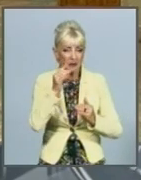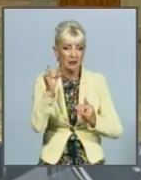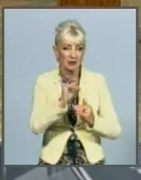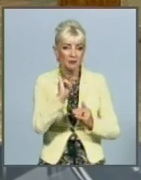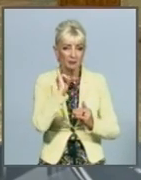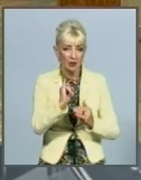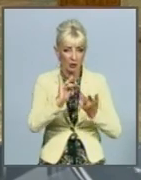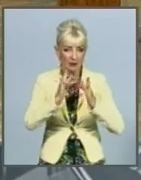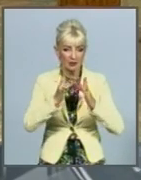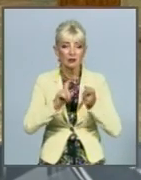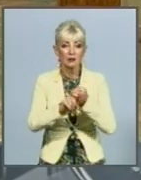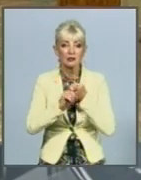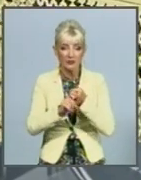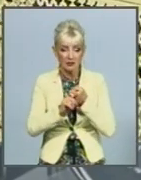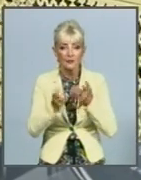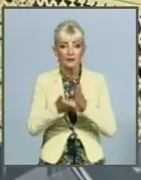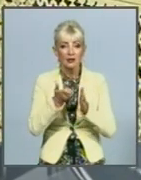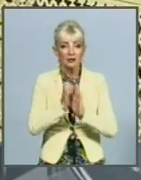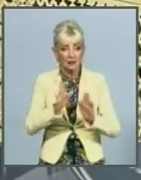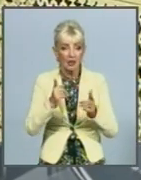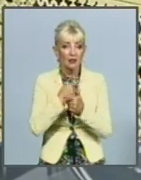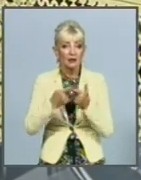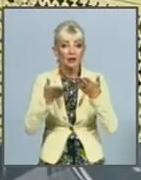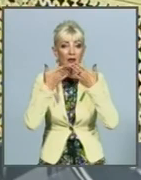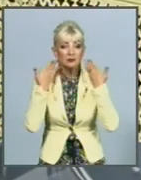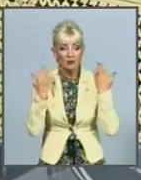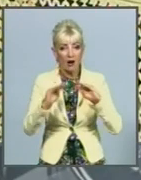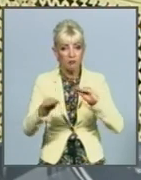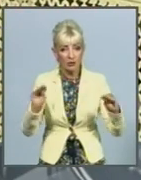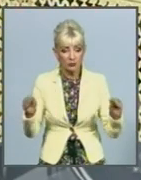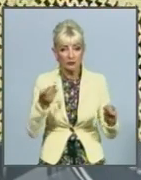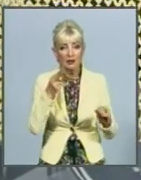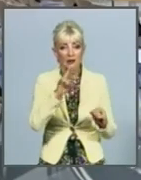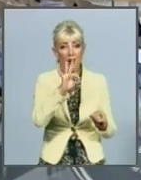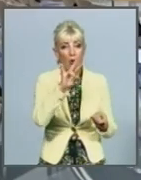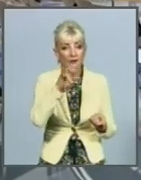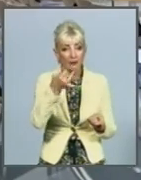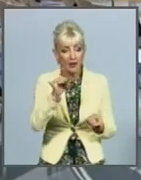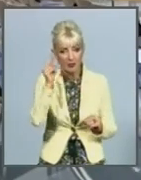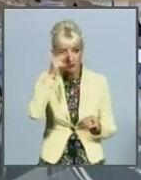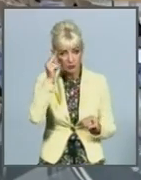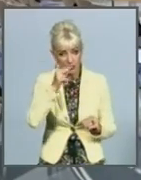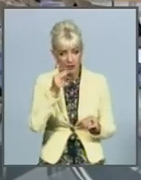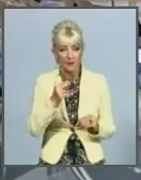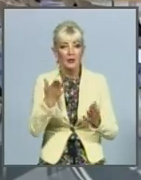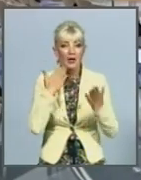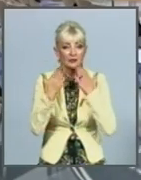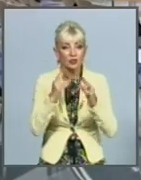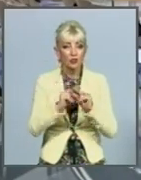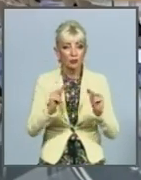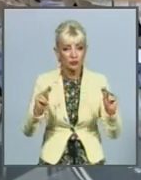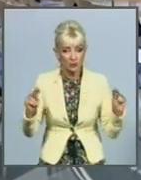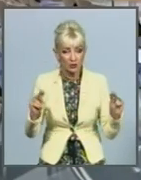поганий інтернет-зв'язок. Недостатність або відсутність обладнання для онлайн-навчання, формальний підхід вчителів